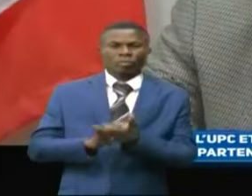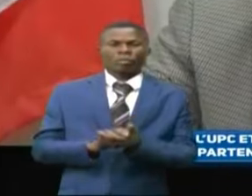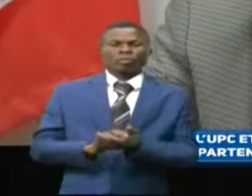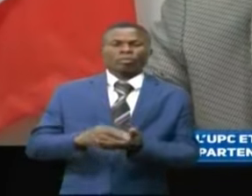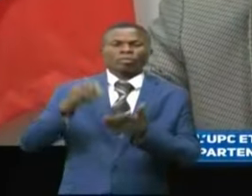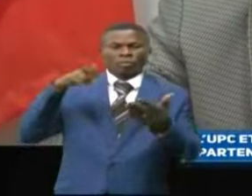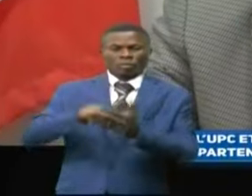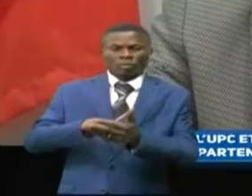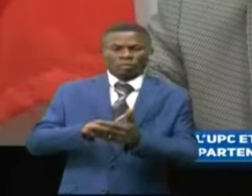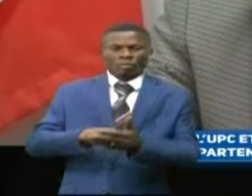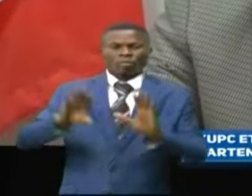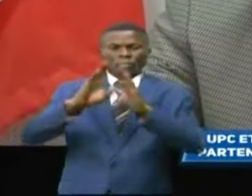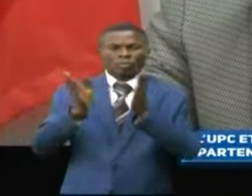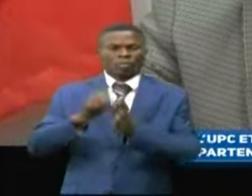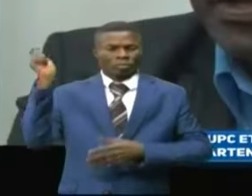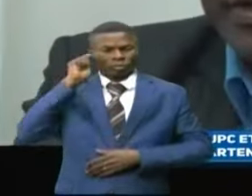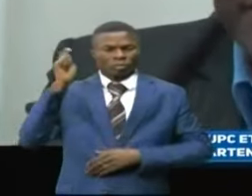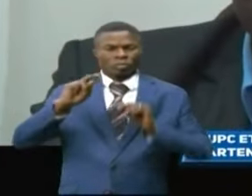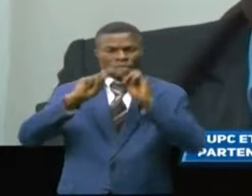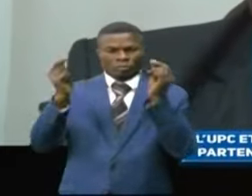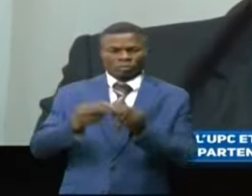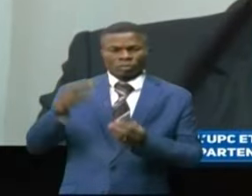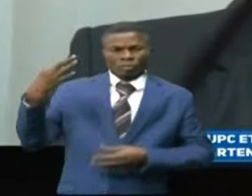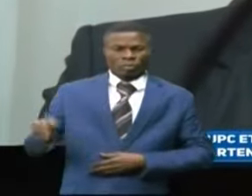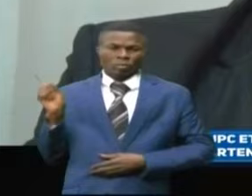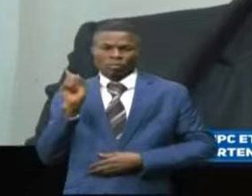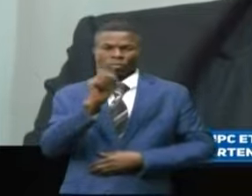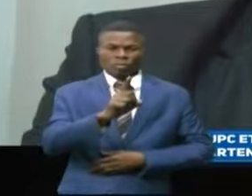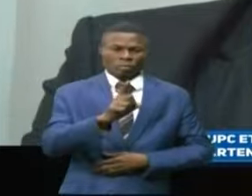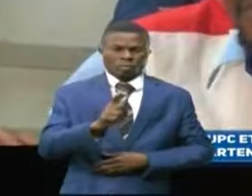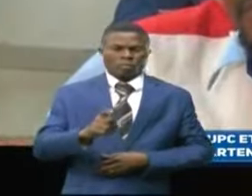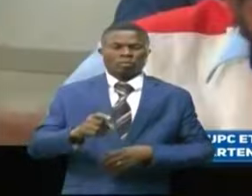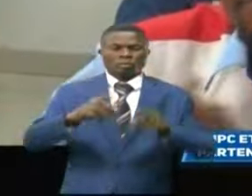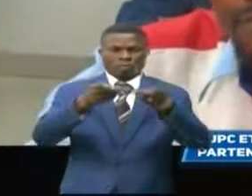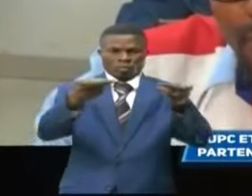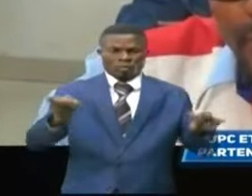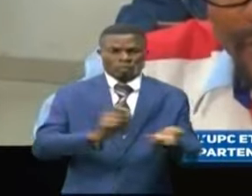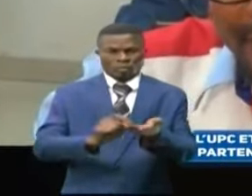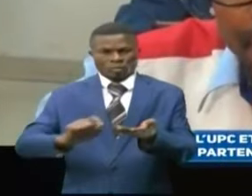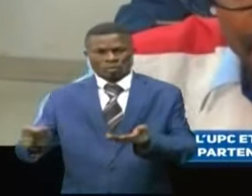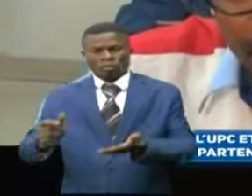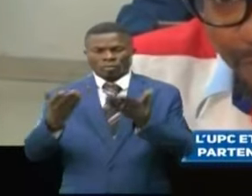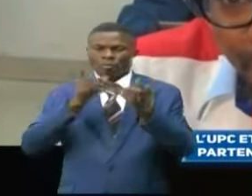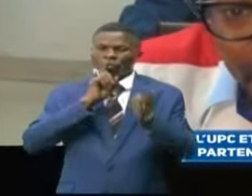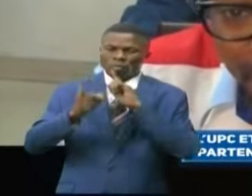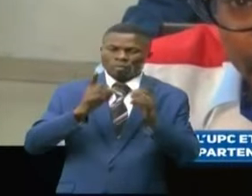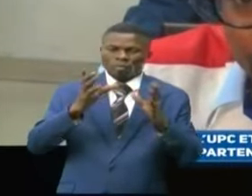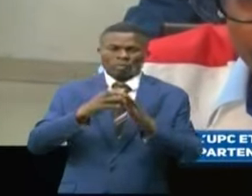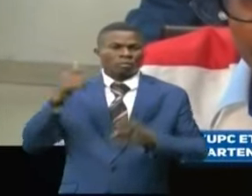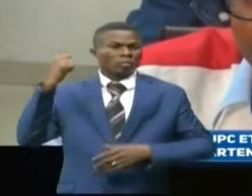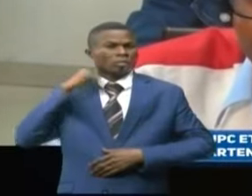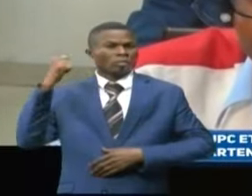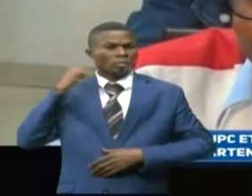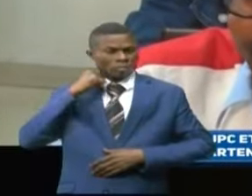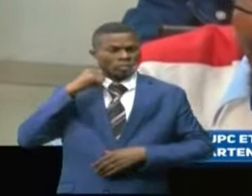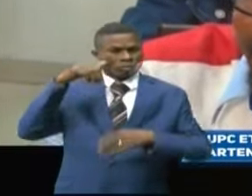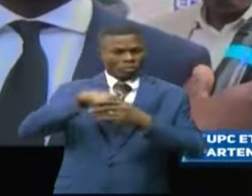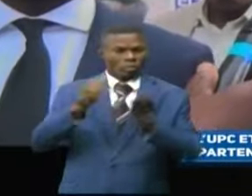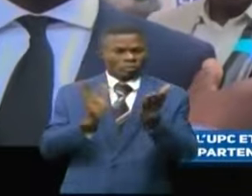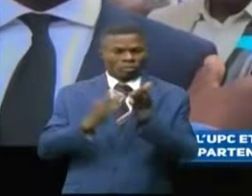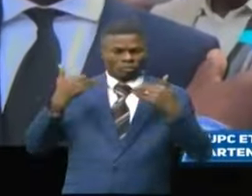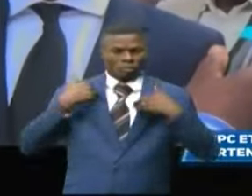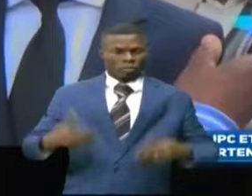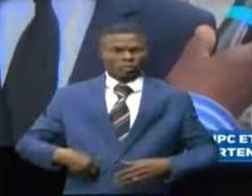corps professoral, la délégation s'est dirigée vers les auditoires pour échanger avec les médecins qui sont à l'école de